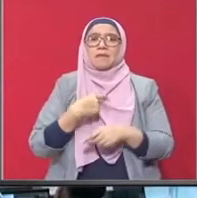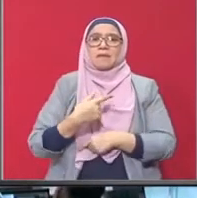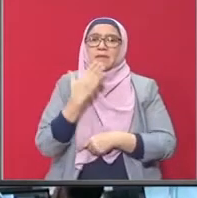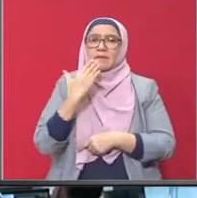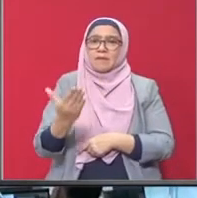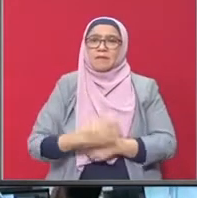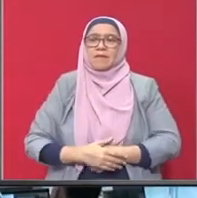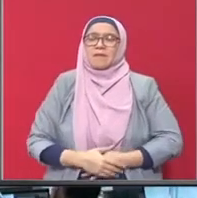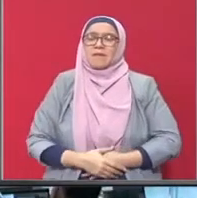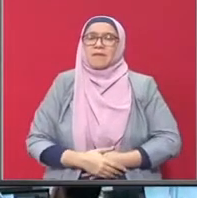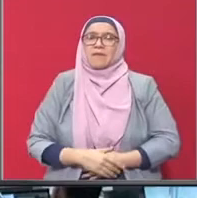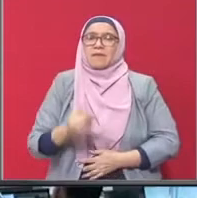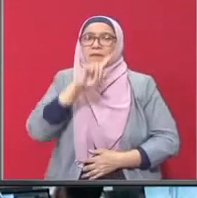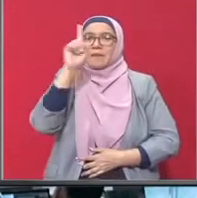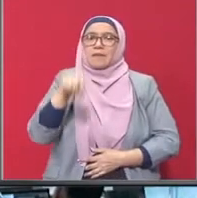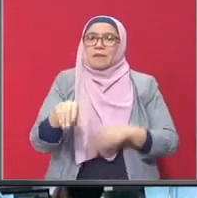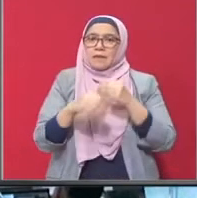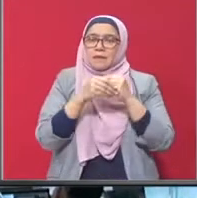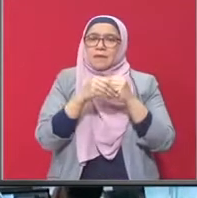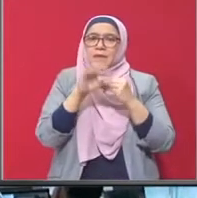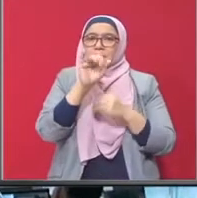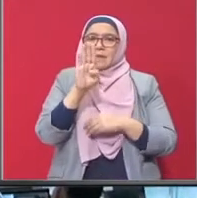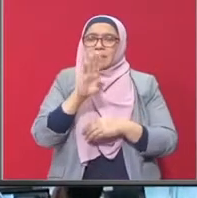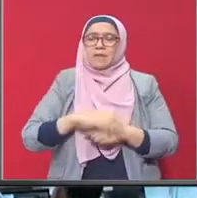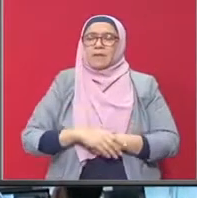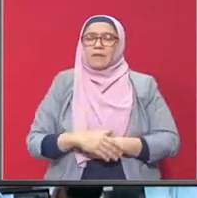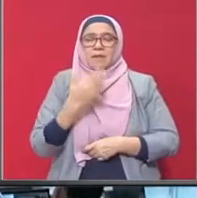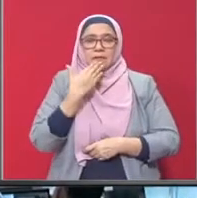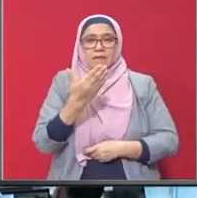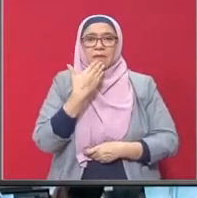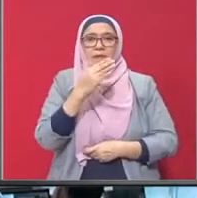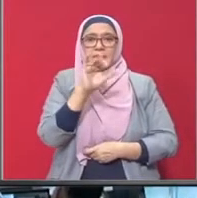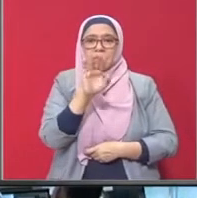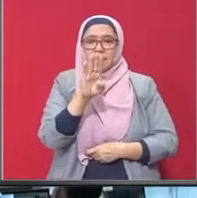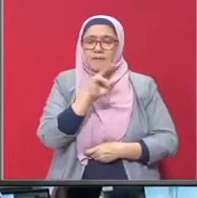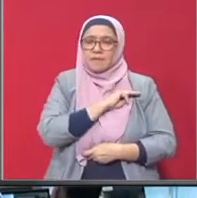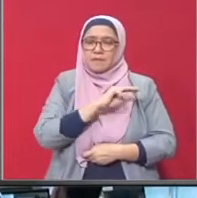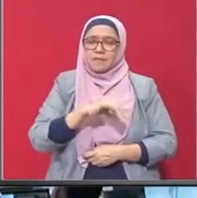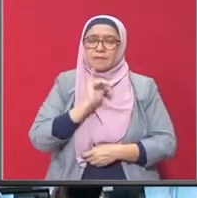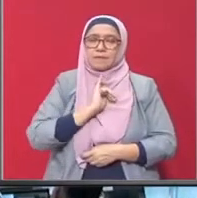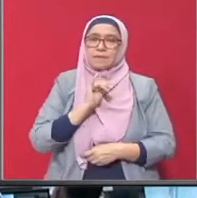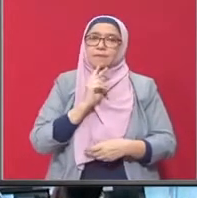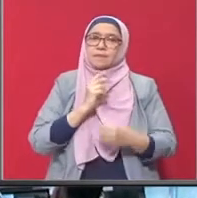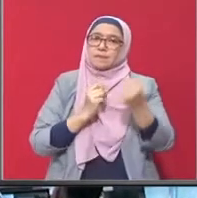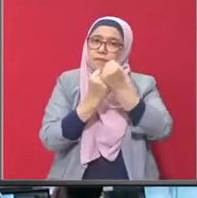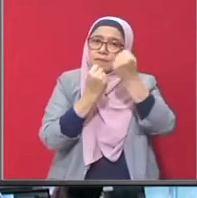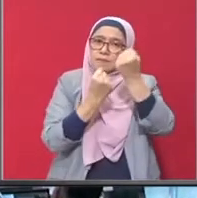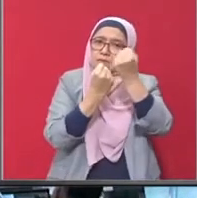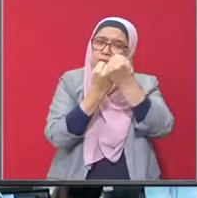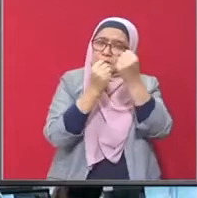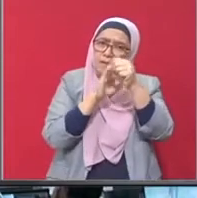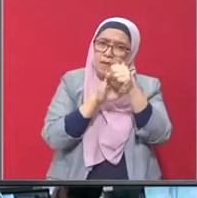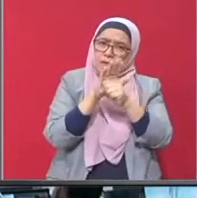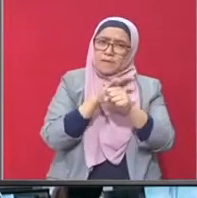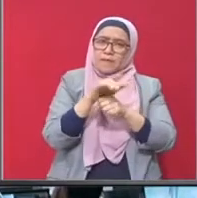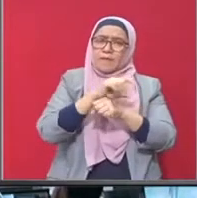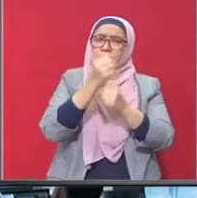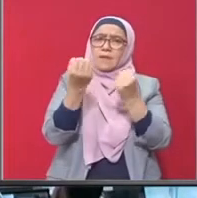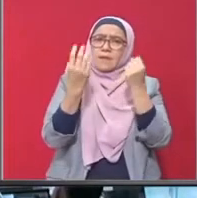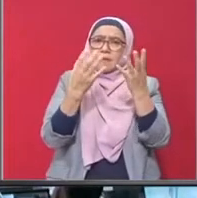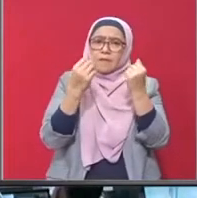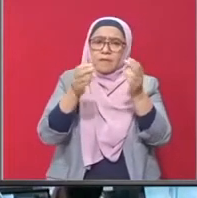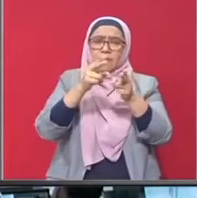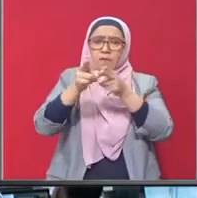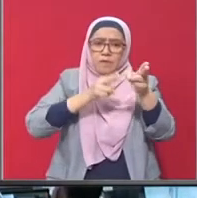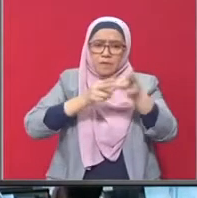mati Hai hati makasih Hahaha iya bawa menteri saya menyokong penuh berbagai inisiatif